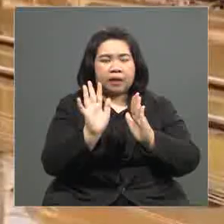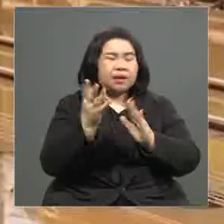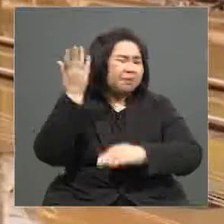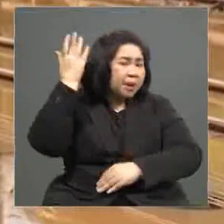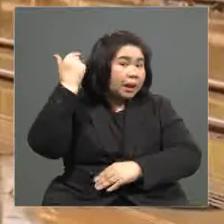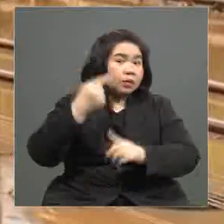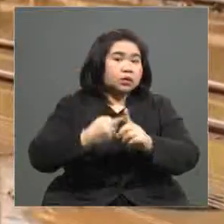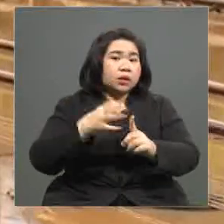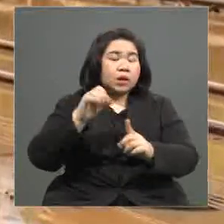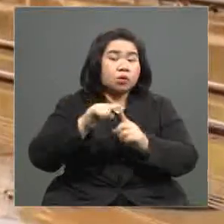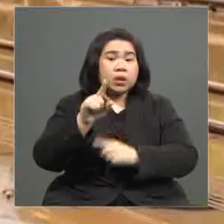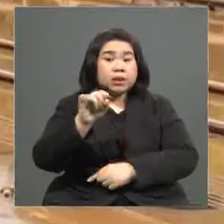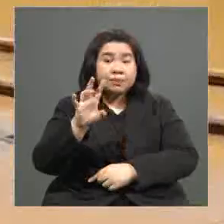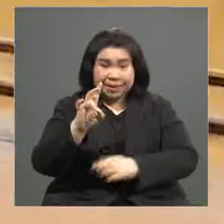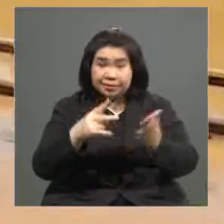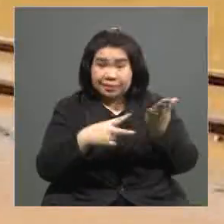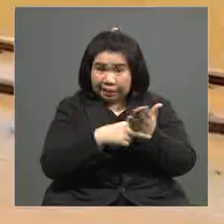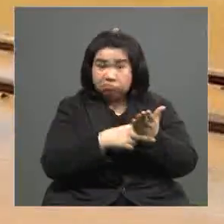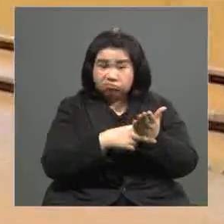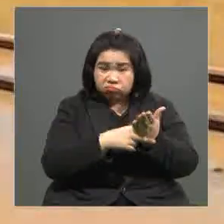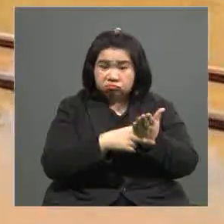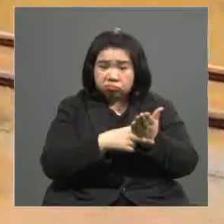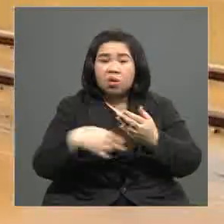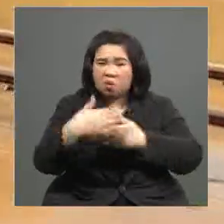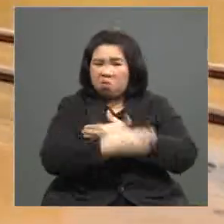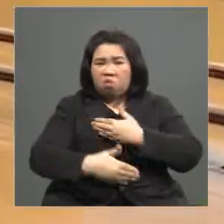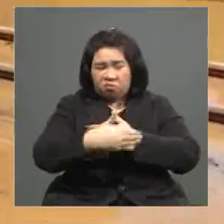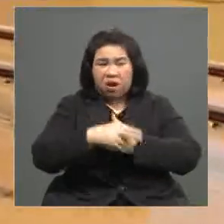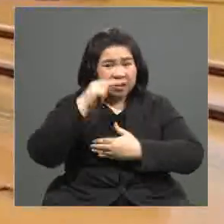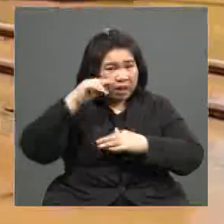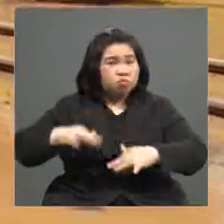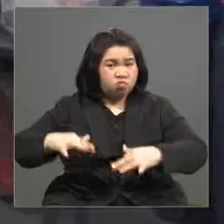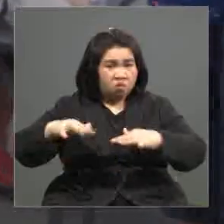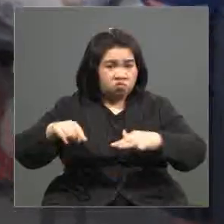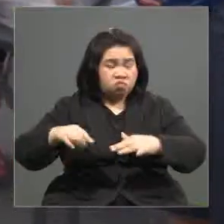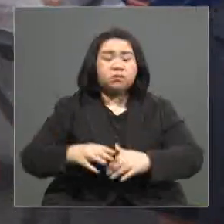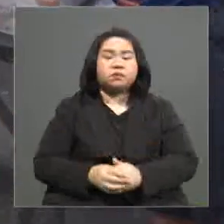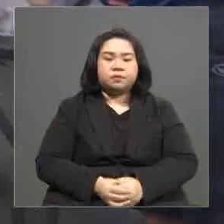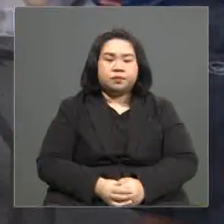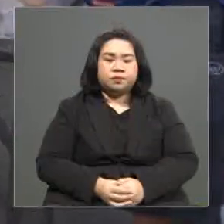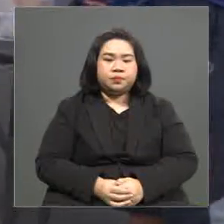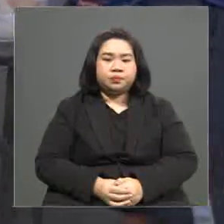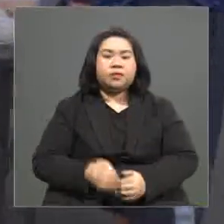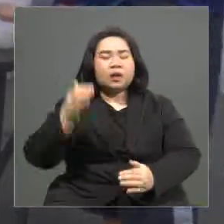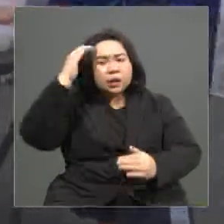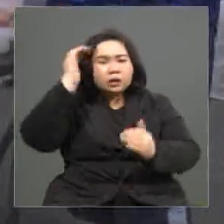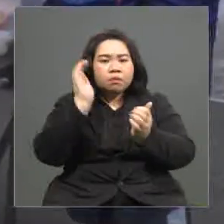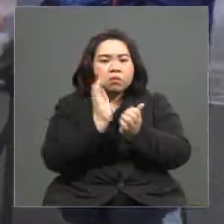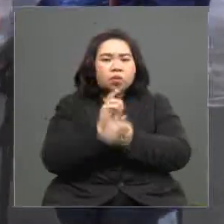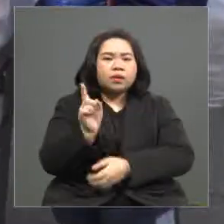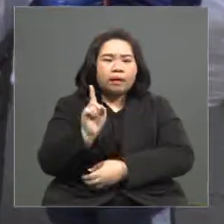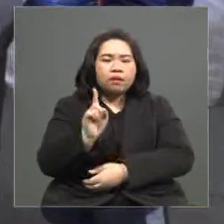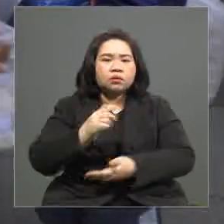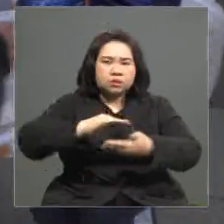ที่27กันยายนจนถึงวันนี้ทางด้านตำรวจภูธรภาค5ค่ะได้มีการนำอาหารและน้ำดื่มแจ